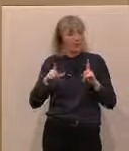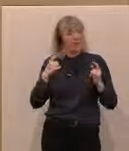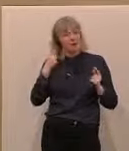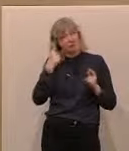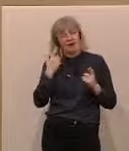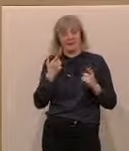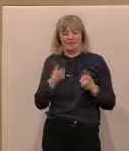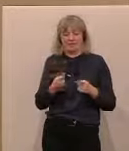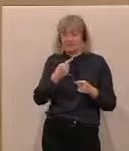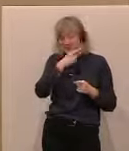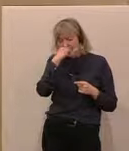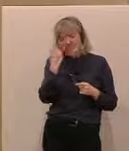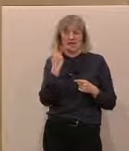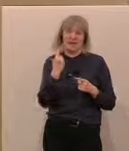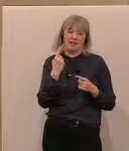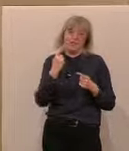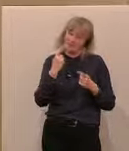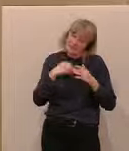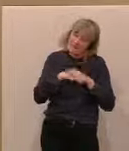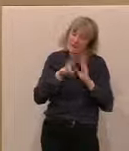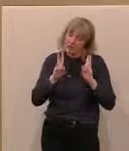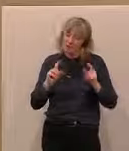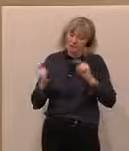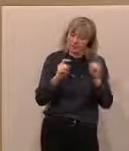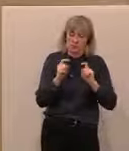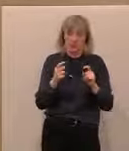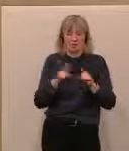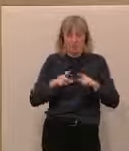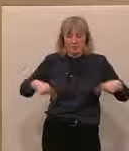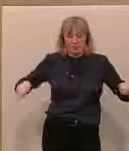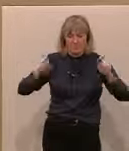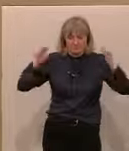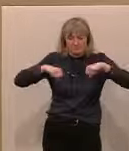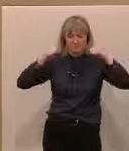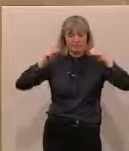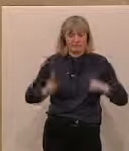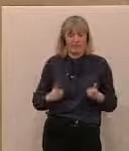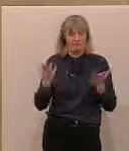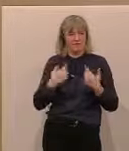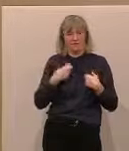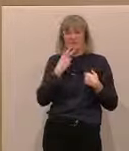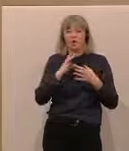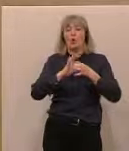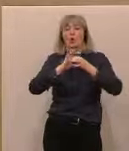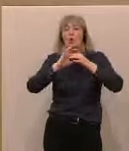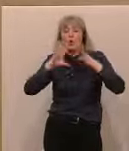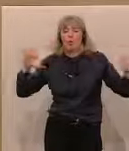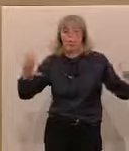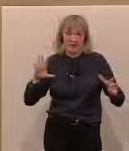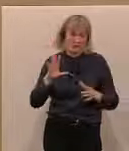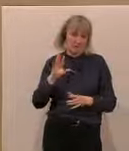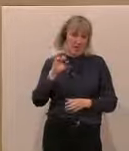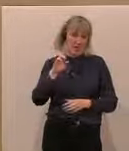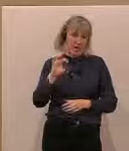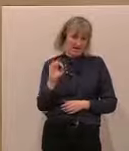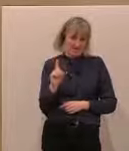Ganze nur dann sinnvoll und seriös diskutiert werden kann, wenn wir uns auf einen Konsens einigen, nämlich dass wir wollen, dass wir einen unabhängigen ORF haben. Und